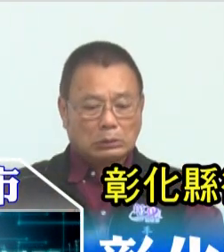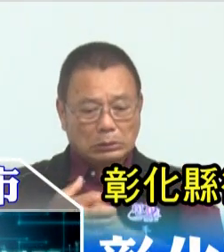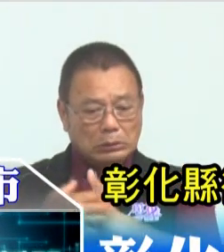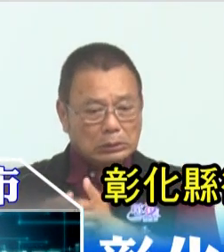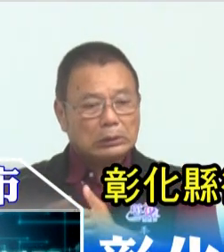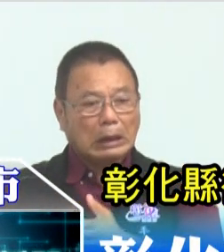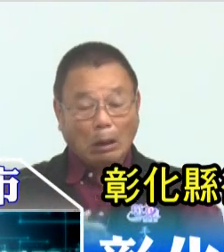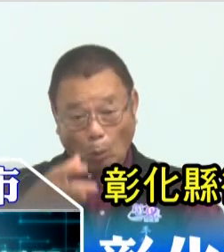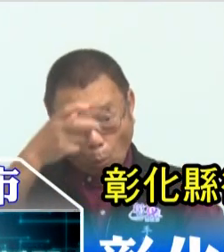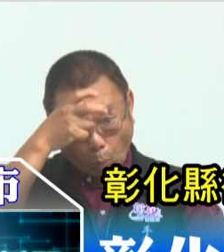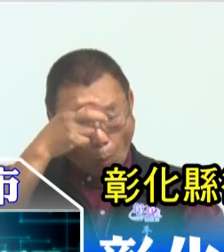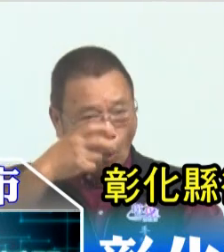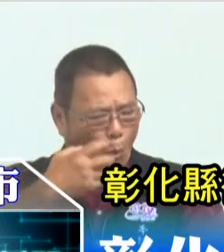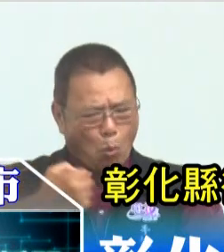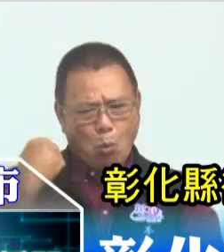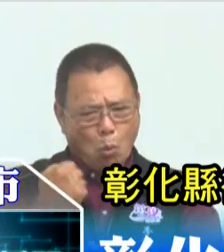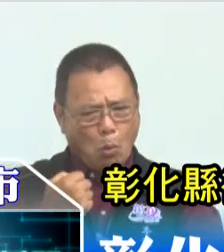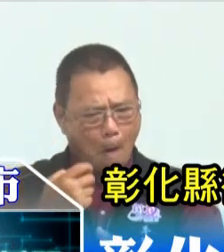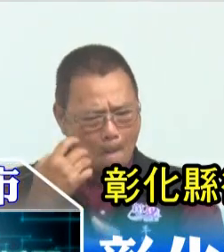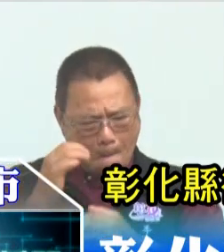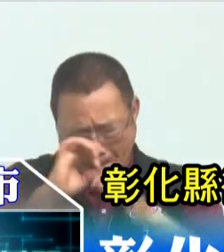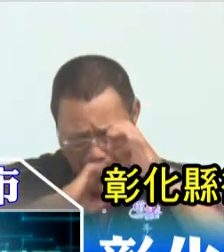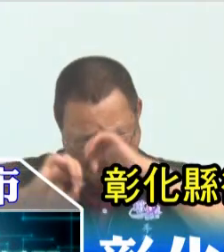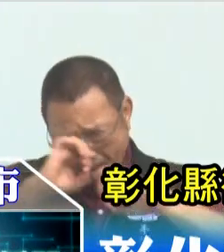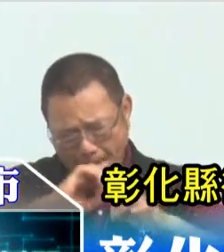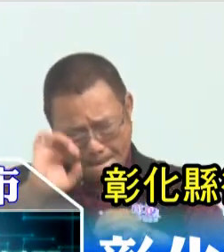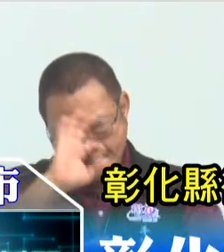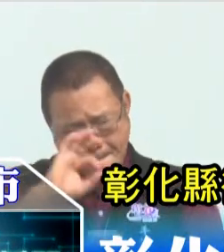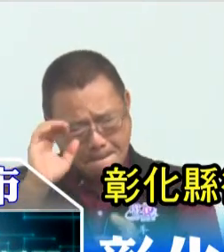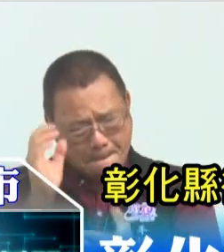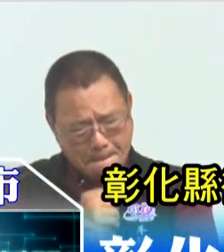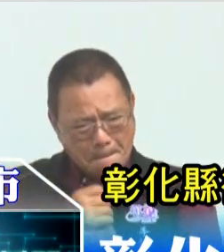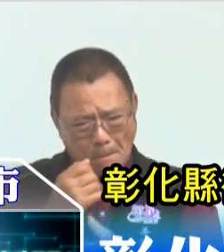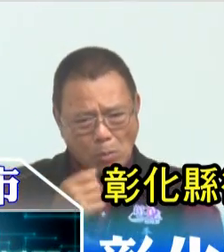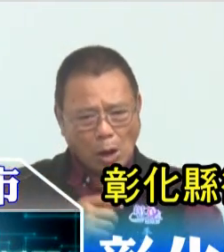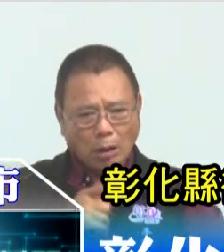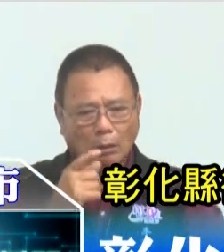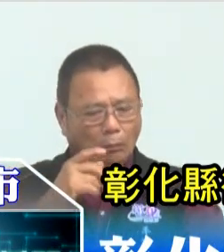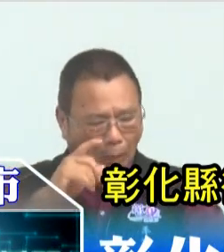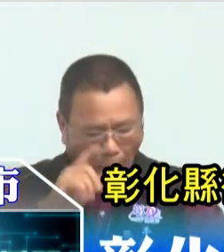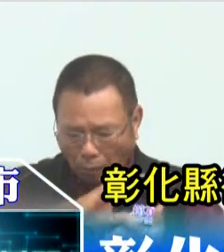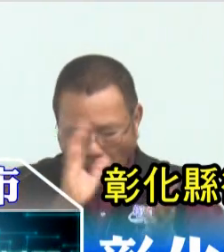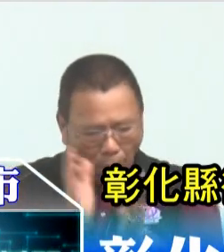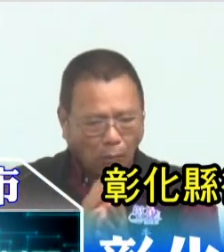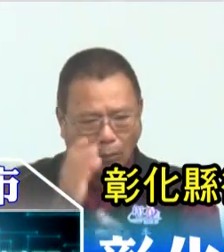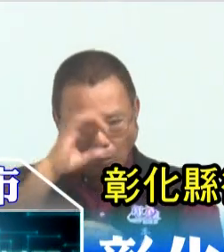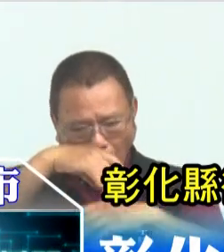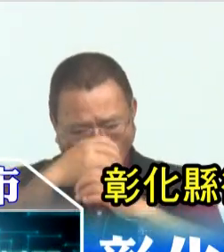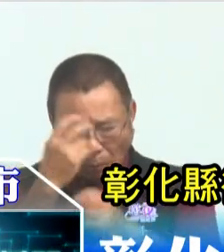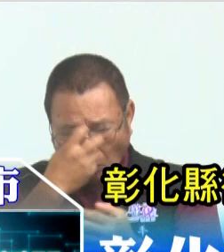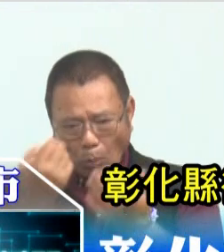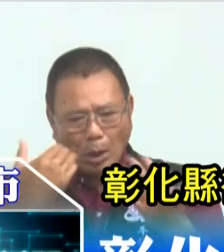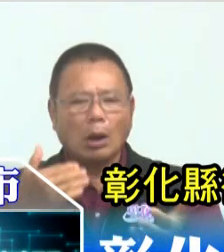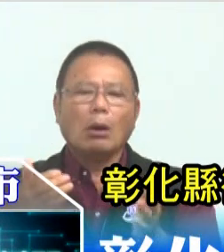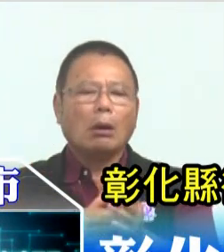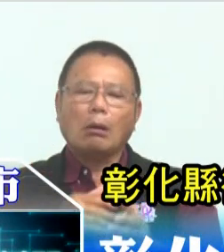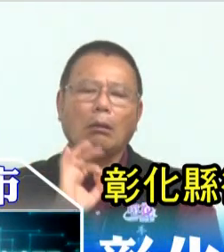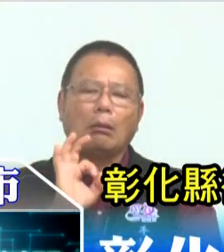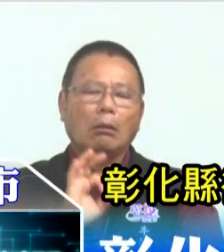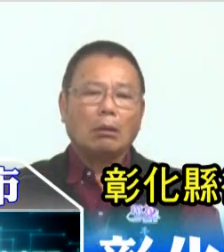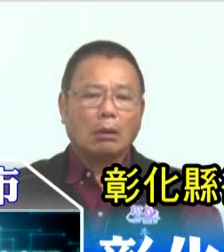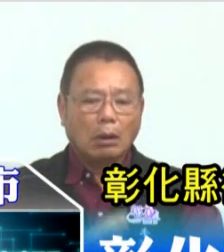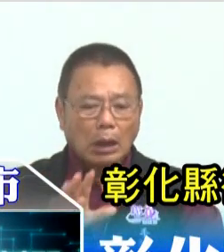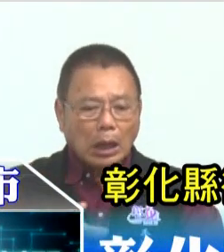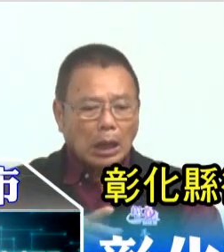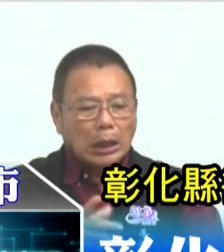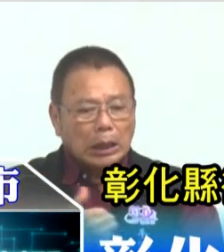感谢我们警察同仁。大家替我们做这个把关跟确认。那昨天新竹市通报了这名案例，后来知